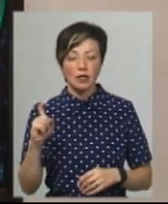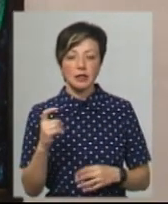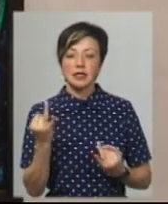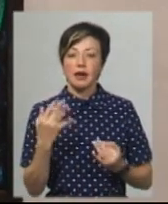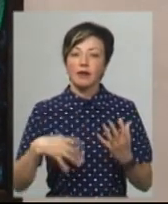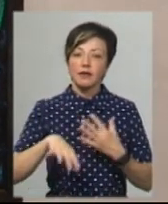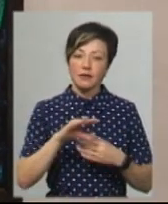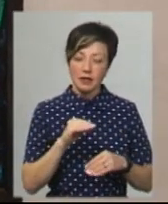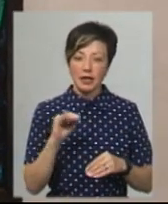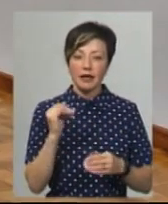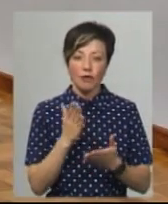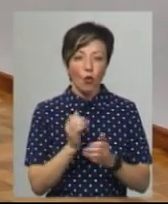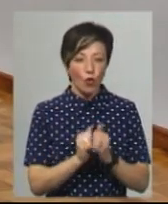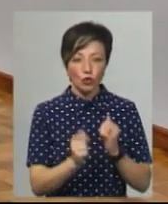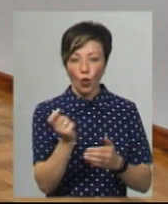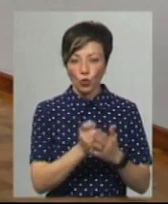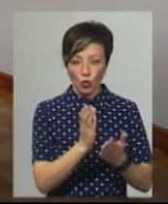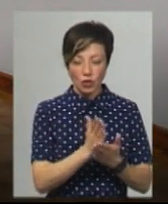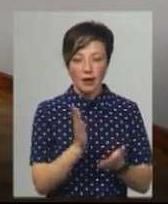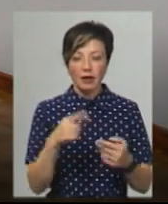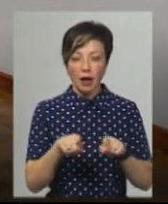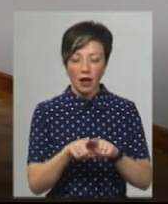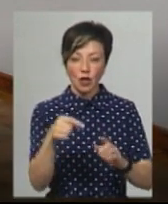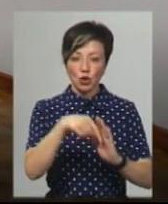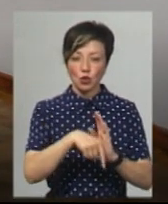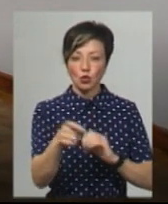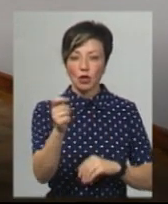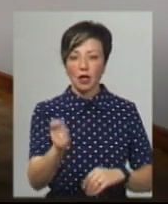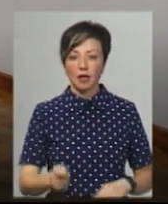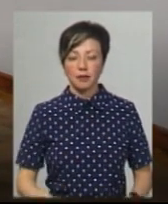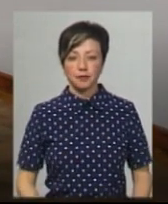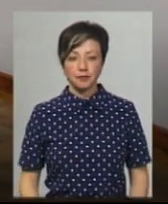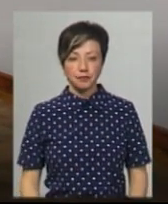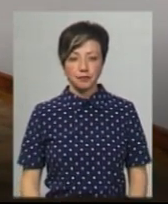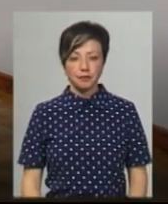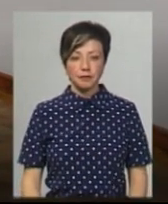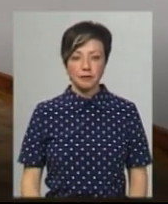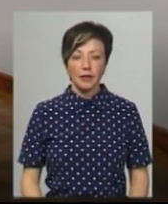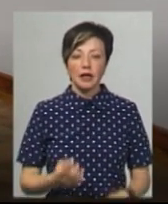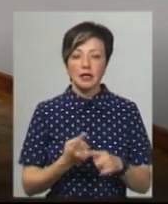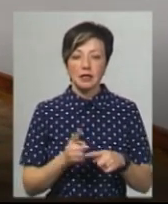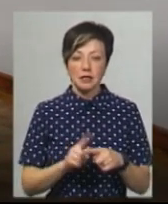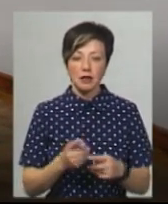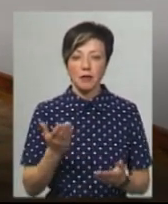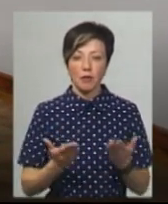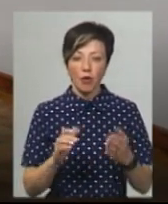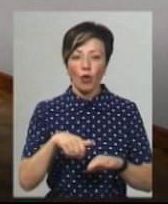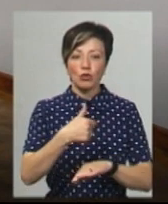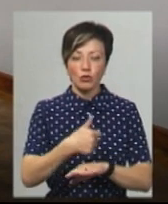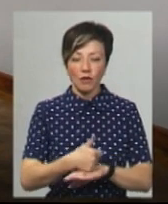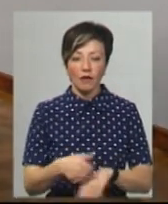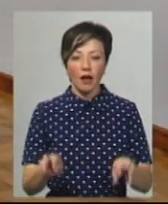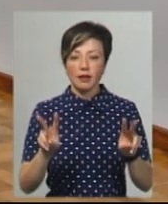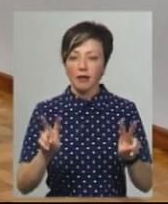кожного художника знайдуться такі сюжети. Ця тема, мабуть, вона всіх інтересує, це є загальна тема, мабуть, основна